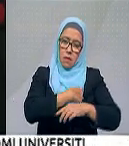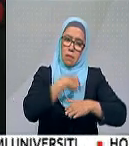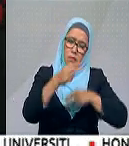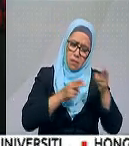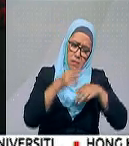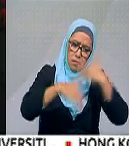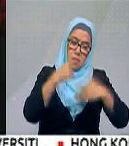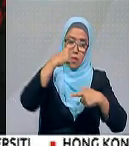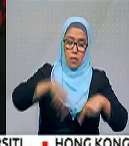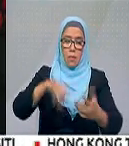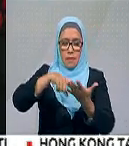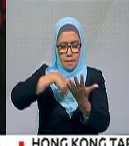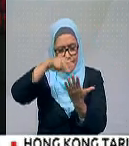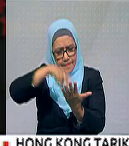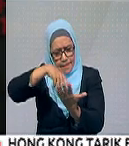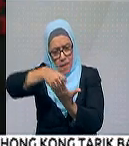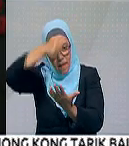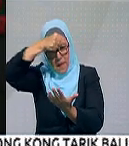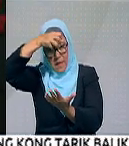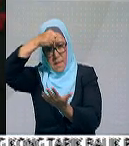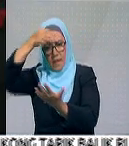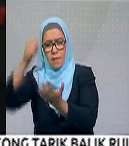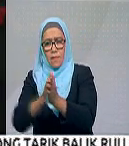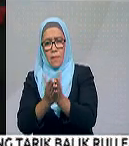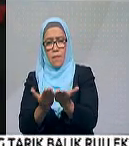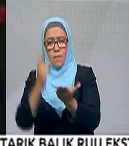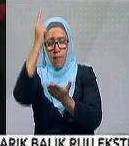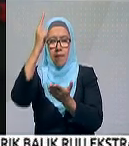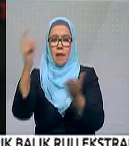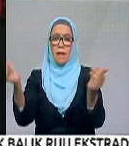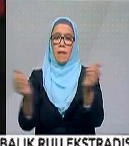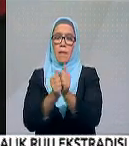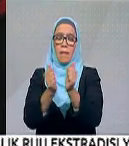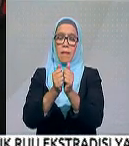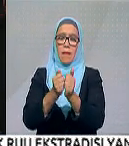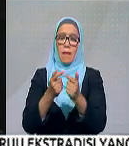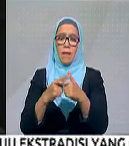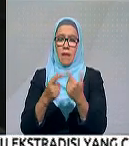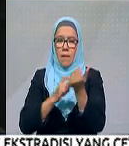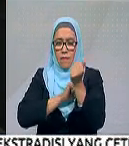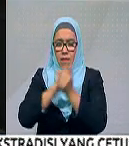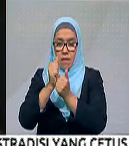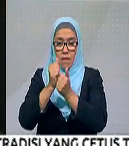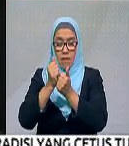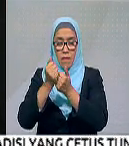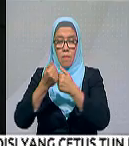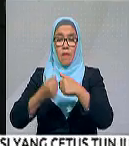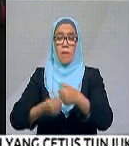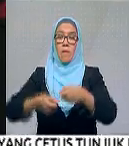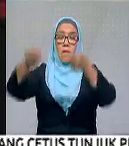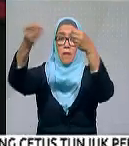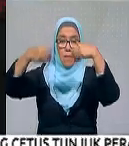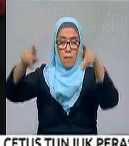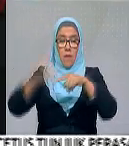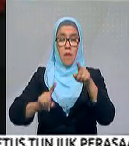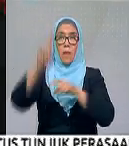menghafal Quran. Jadi orang kata dengan izin Allah, cakapkan saya berdoa, ya Allah ya Tuhanku. Saya masa tu